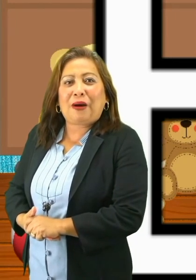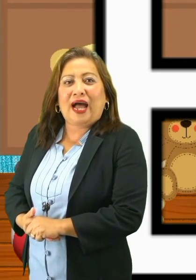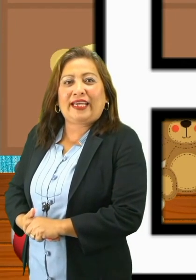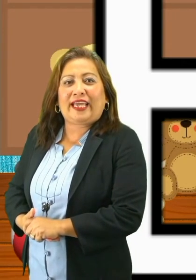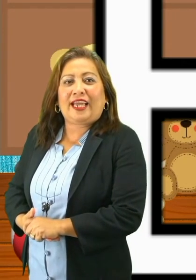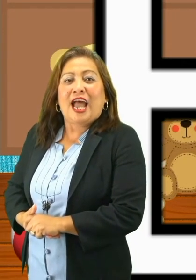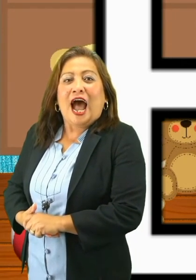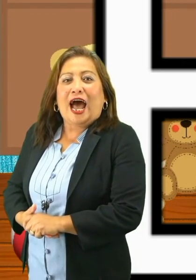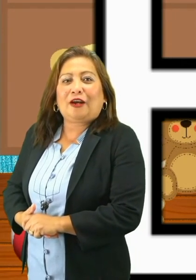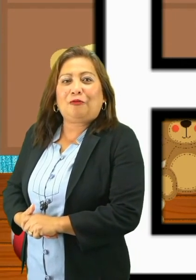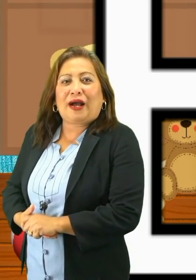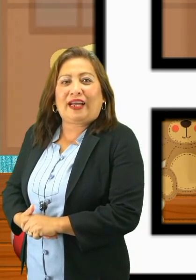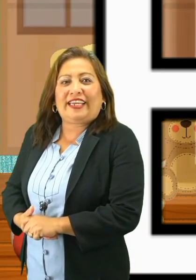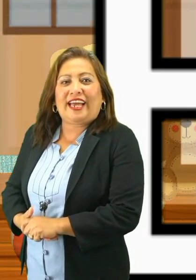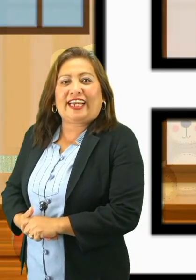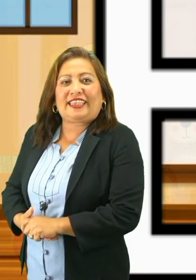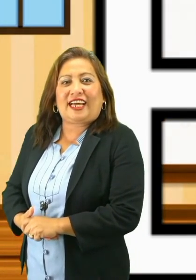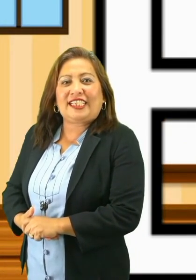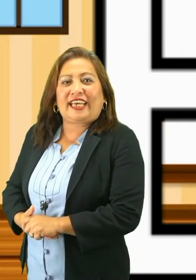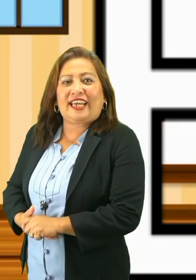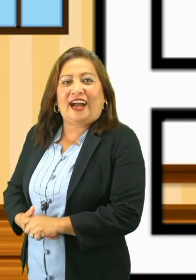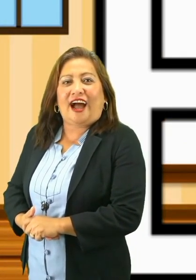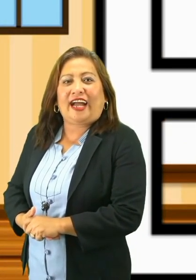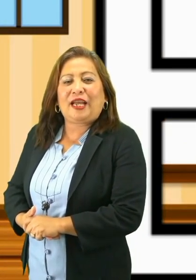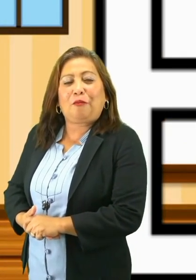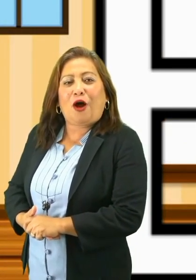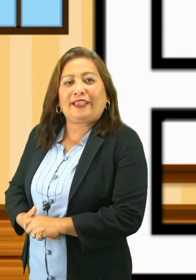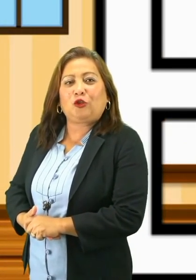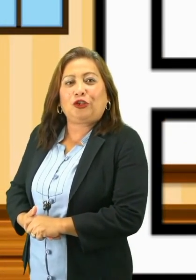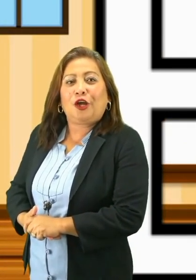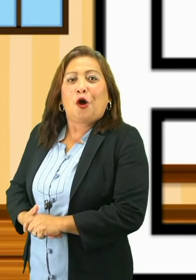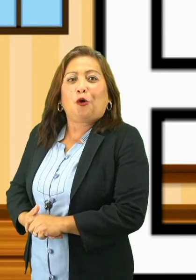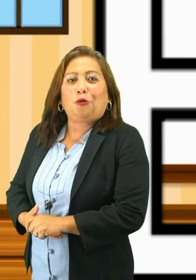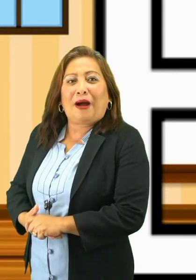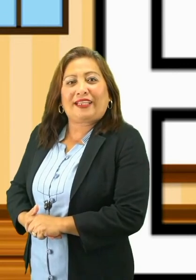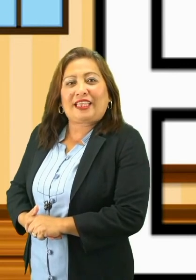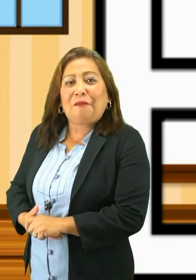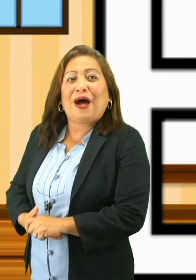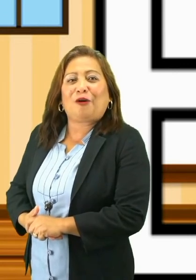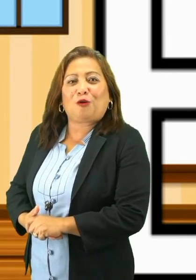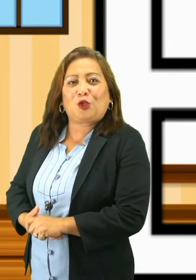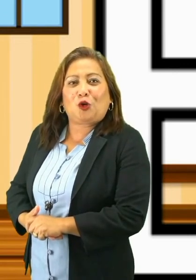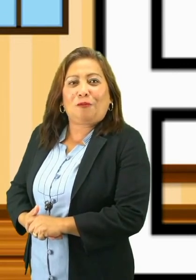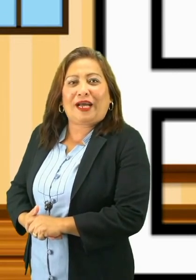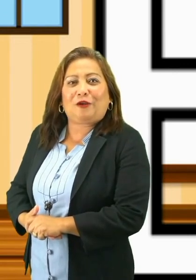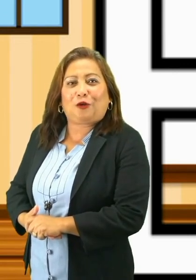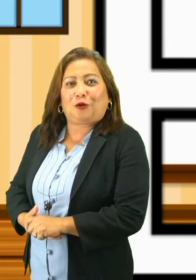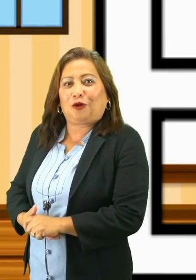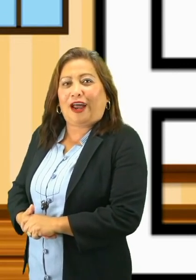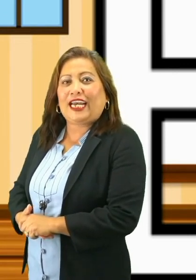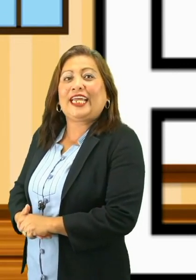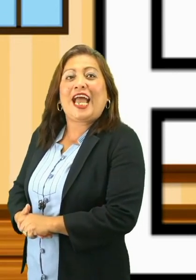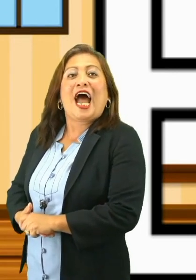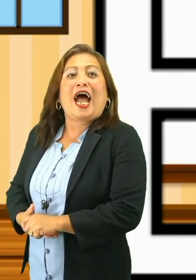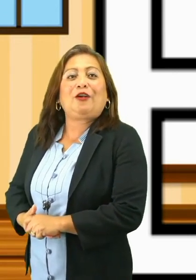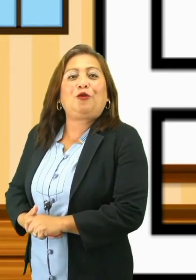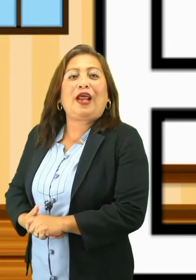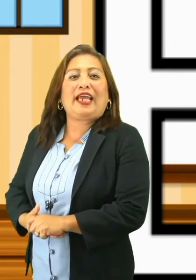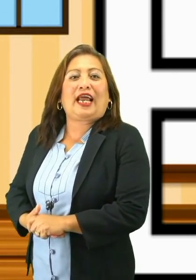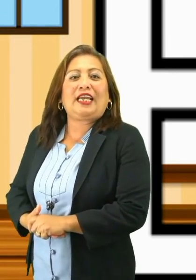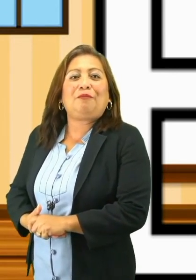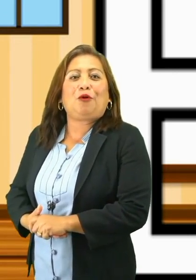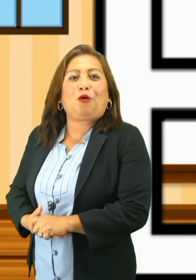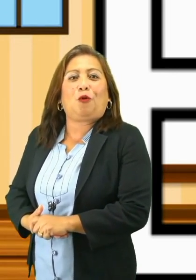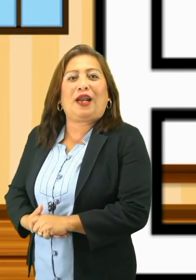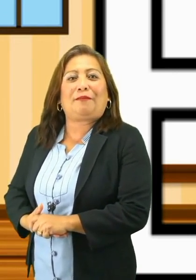bagong pamaagi aron makagiya kita sa iyang angay nga buhaton ug makatabang og sulbad kun ugaling